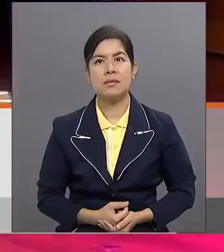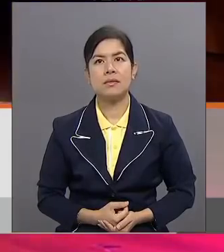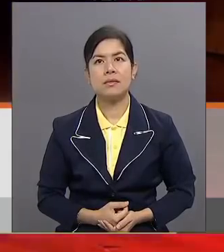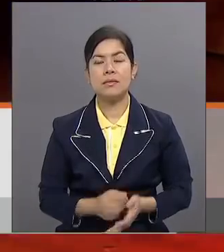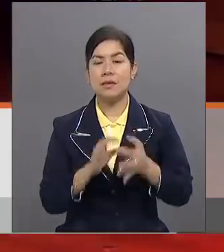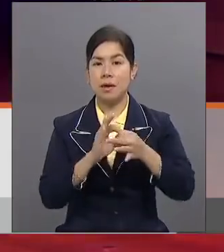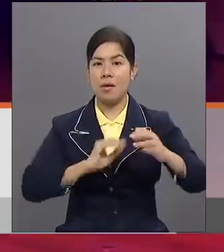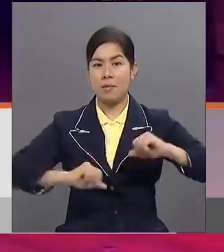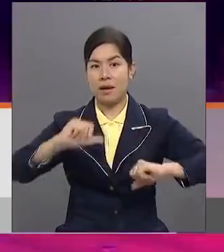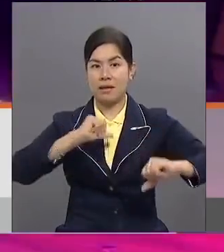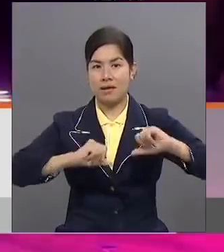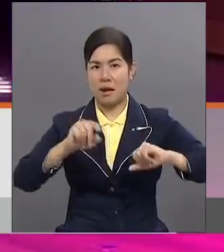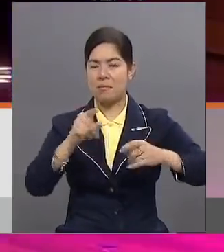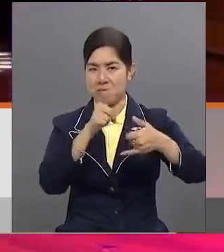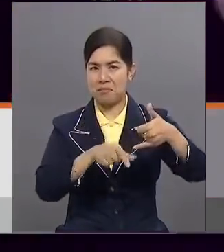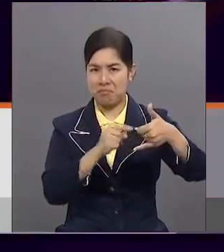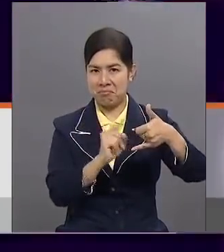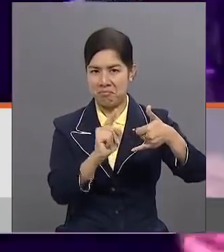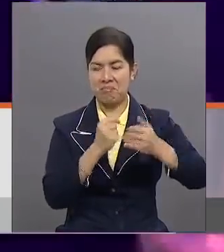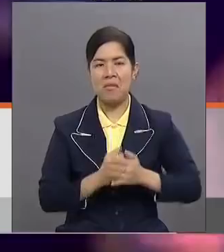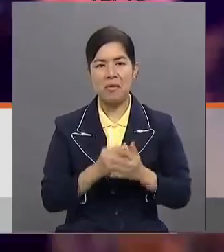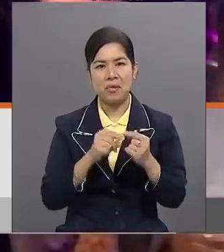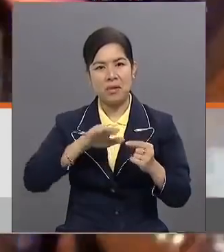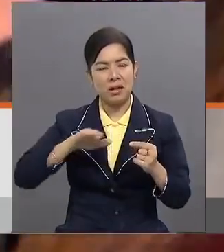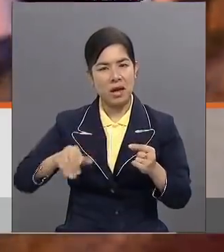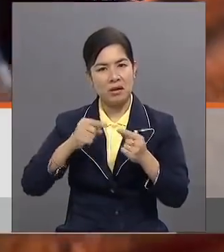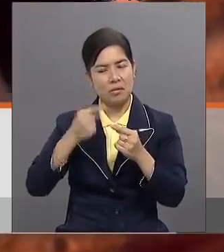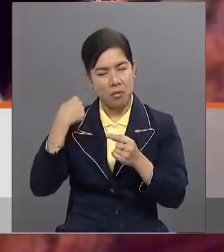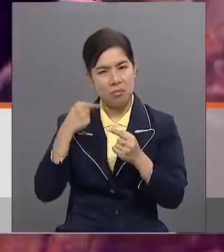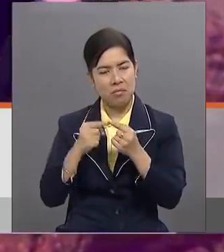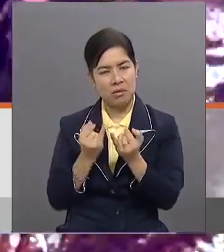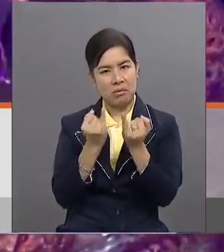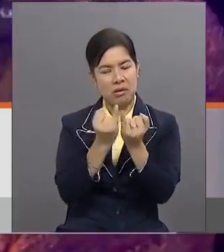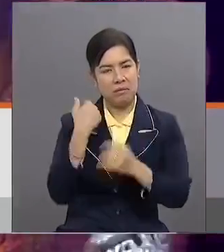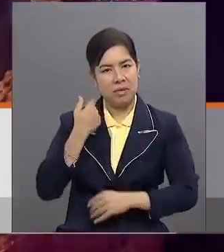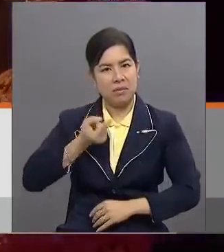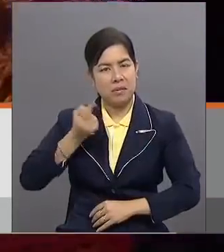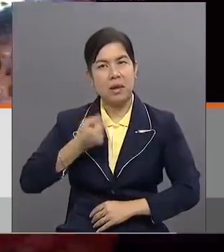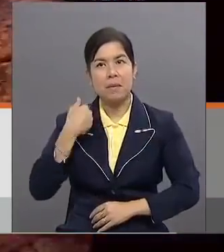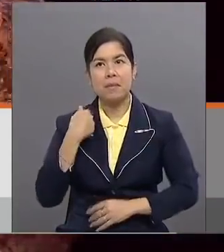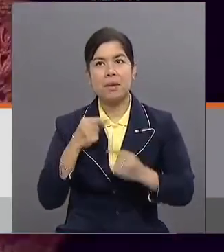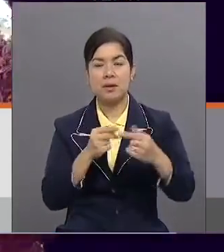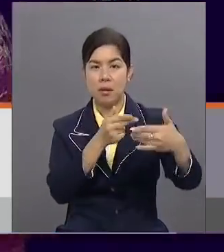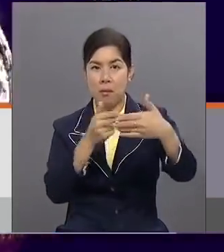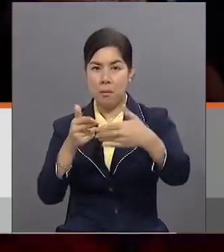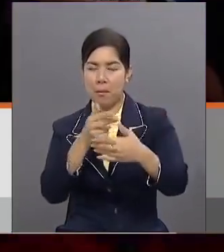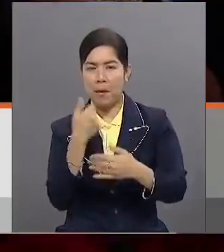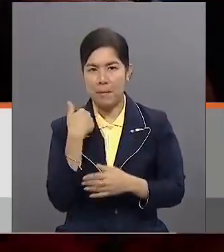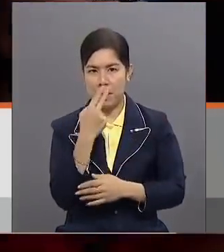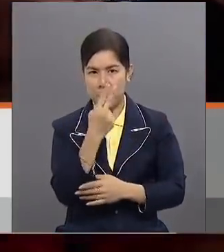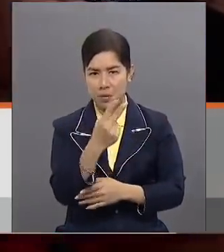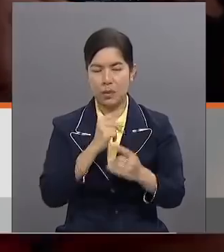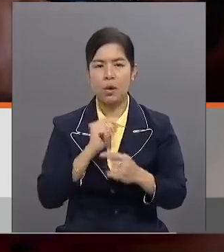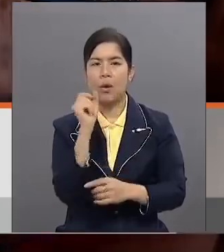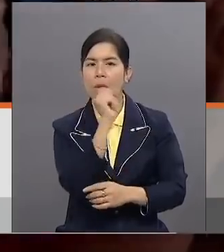ห่วงค่ะเพราะหนุ่มน้อยพีเคภาคภูเศษคุ้นเคยกับหน้ากล้องหน้าเวทีอยู่แล้วโชว์สเต็ปเพลงปลอเฟื่องฟ้าถูกใจแม่ยกมาแสด